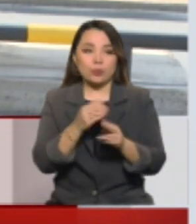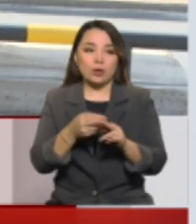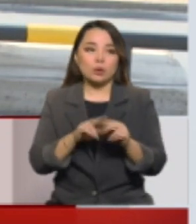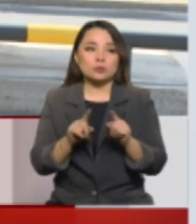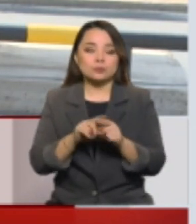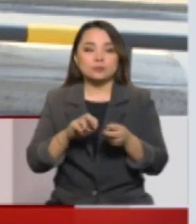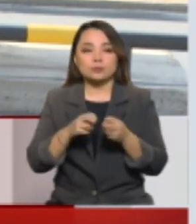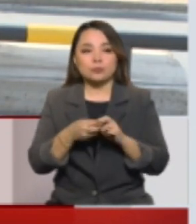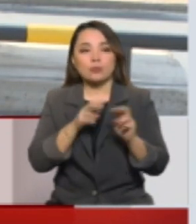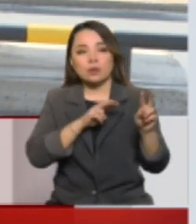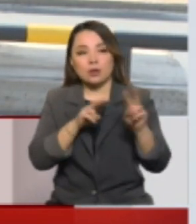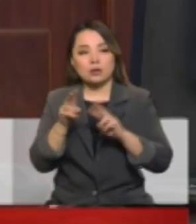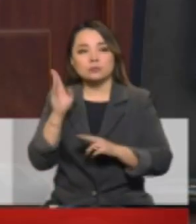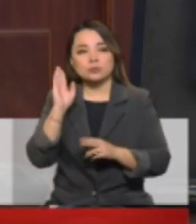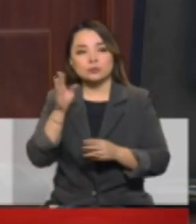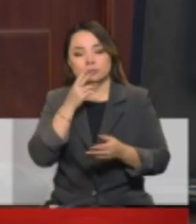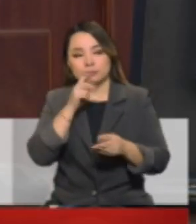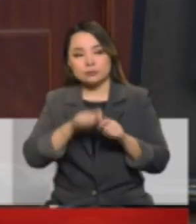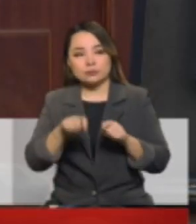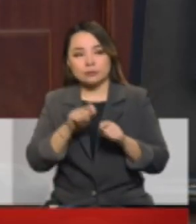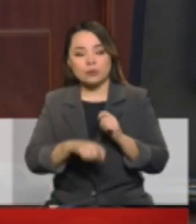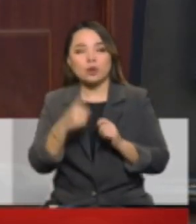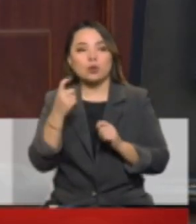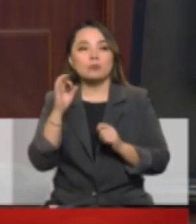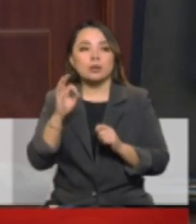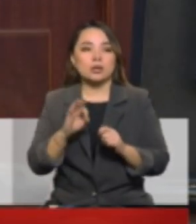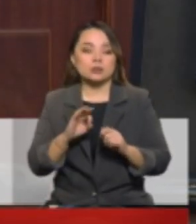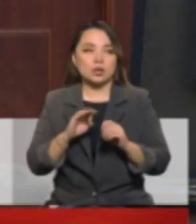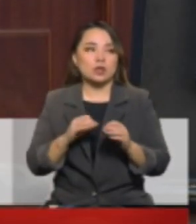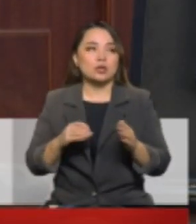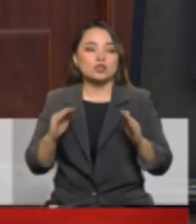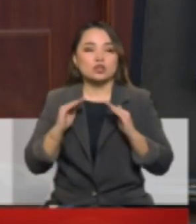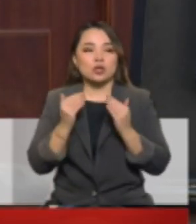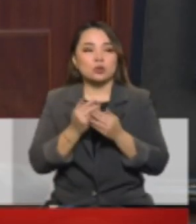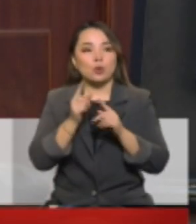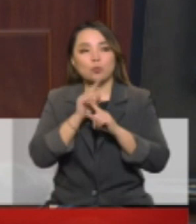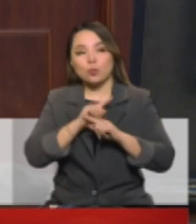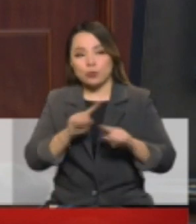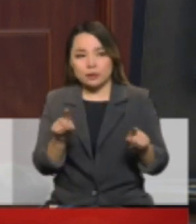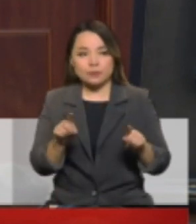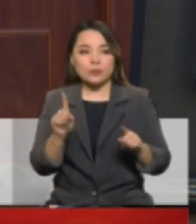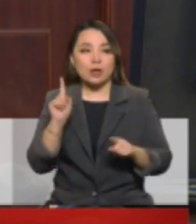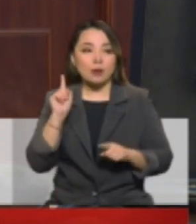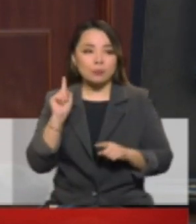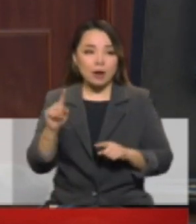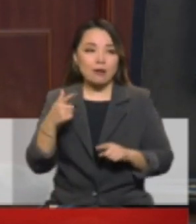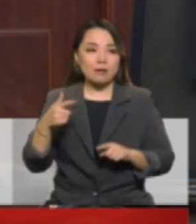мәселеде бақылауға алынбақ. 100% шектеу болмайды, бірақ мына